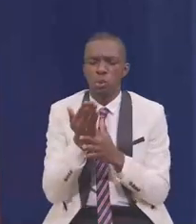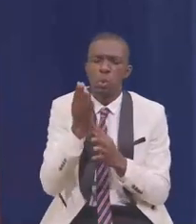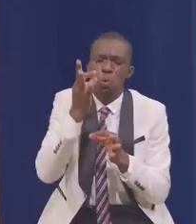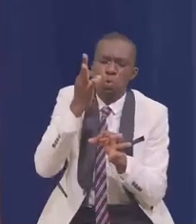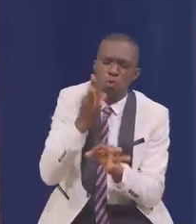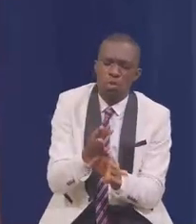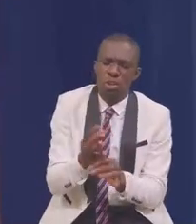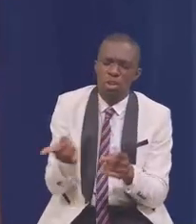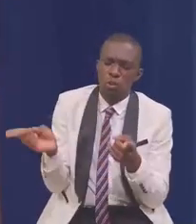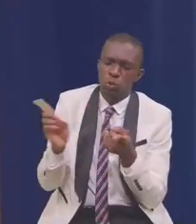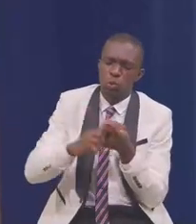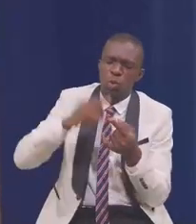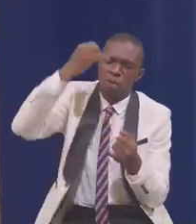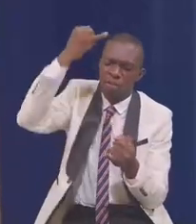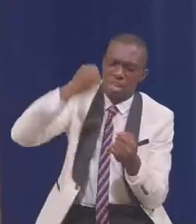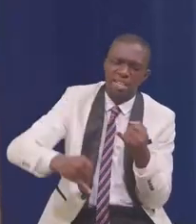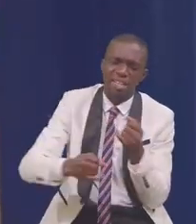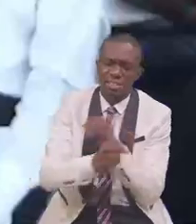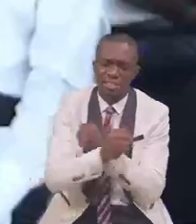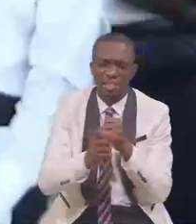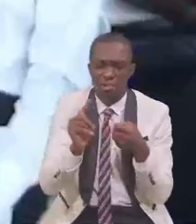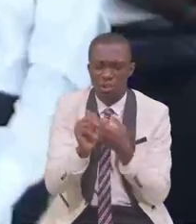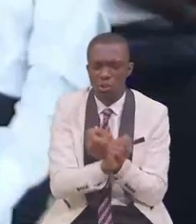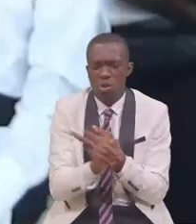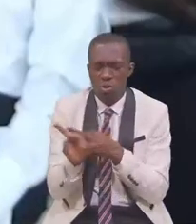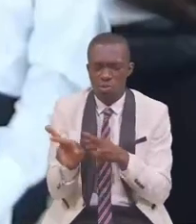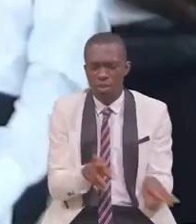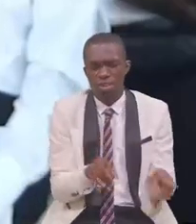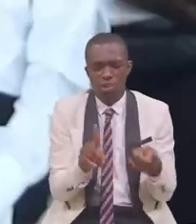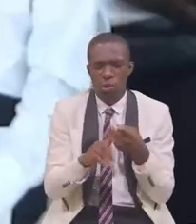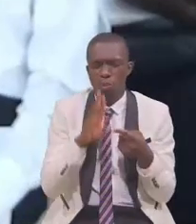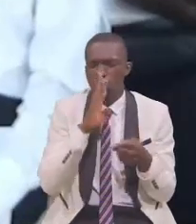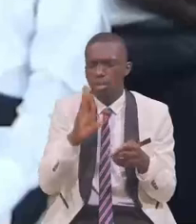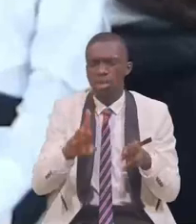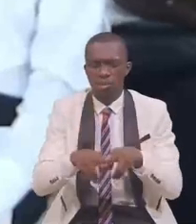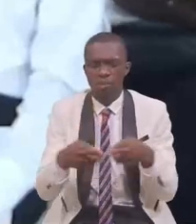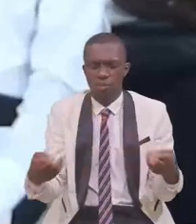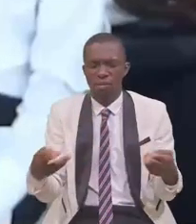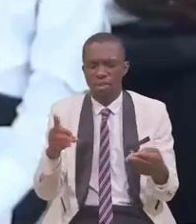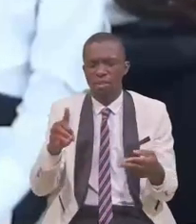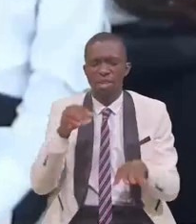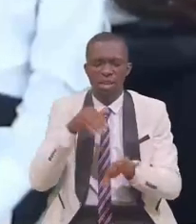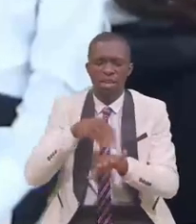dans les derniers temps. Le Seigneur vous préservera, vous gardera